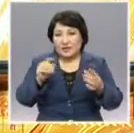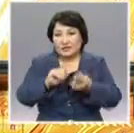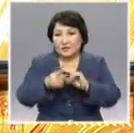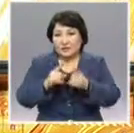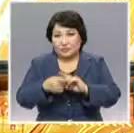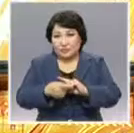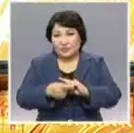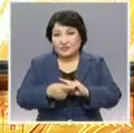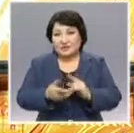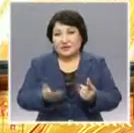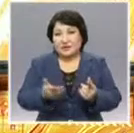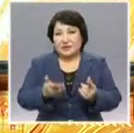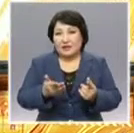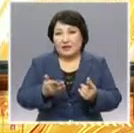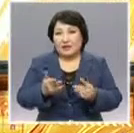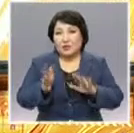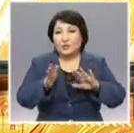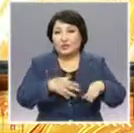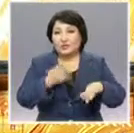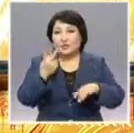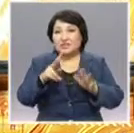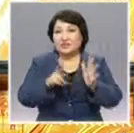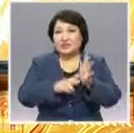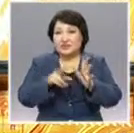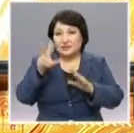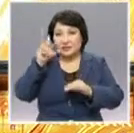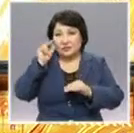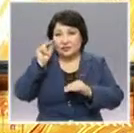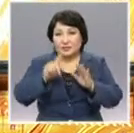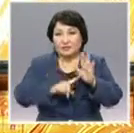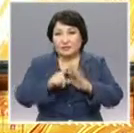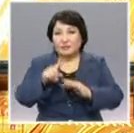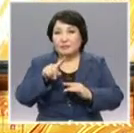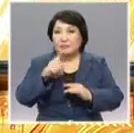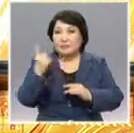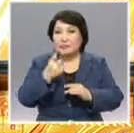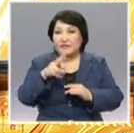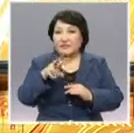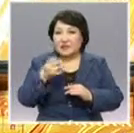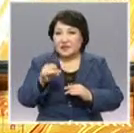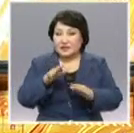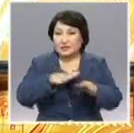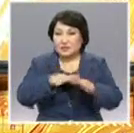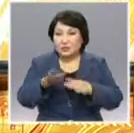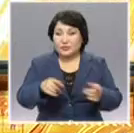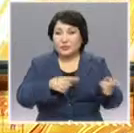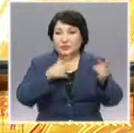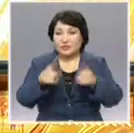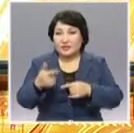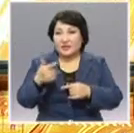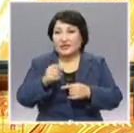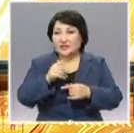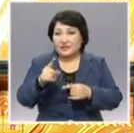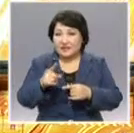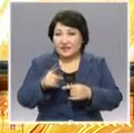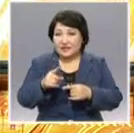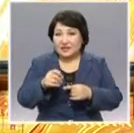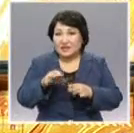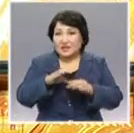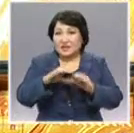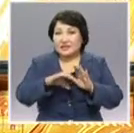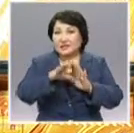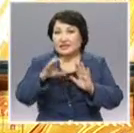өткенде 27-сінен бастап қазір ана Первомайканы полностью переключать етіп жатыр новый газовый секторға. И бағана